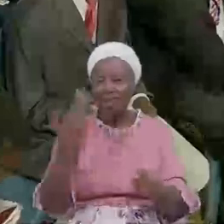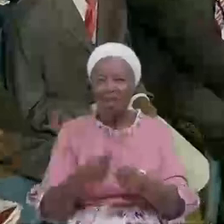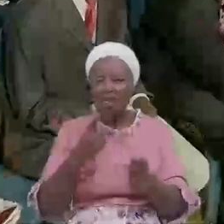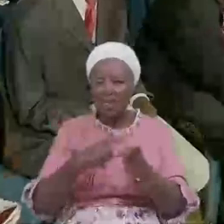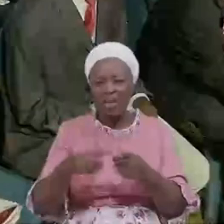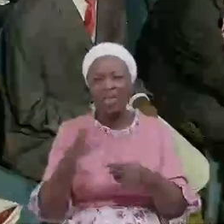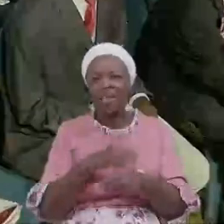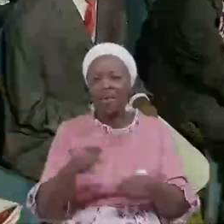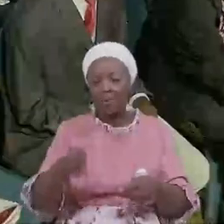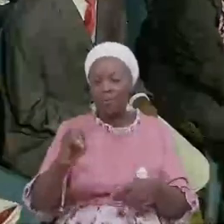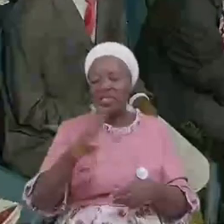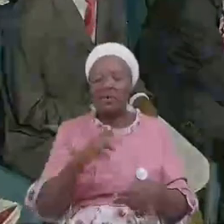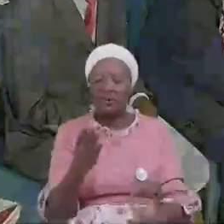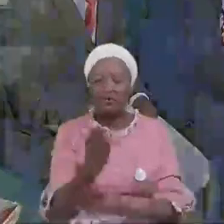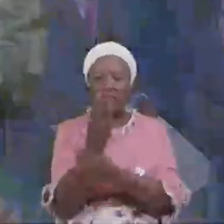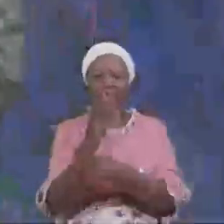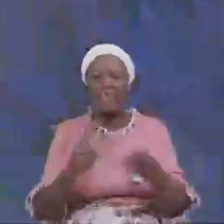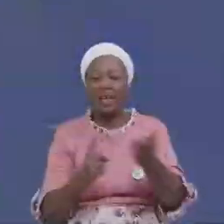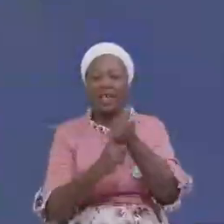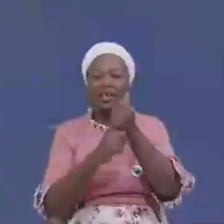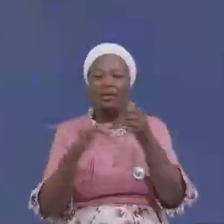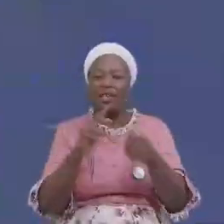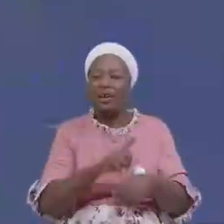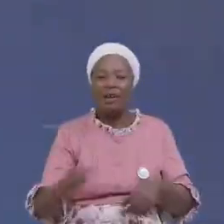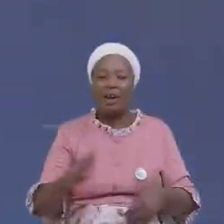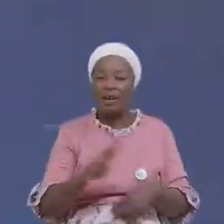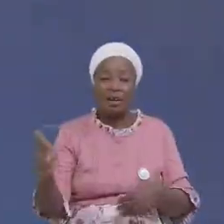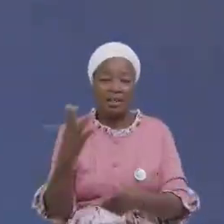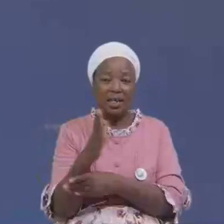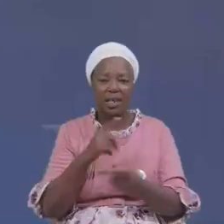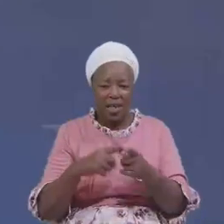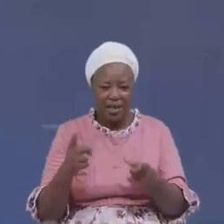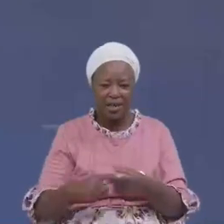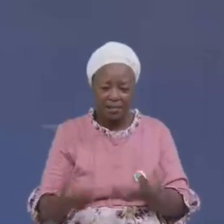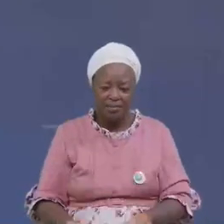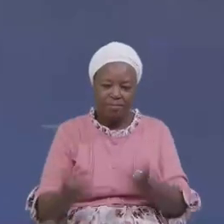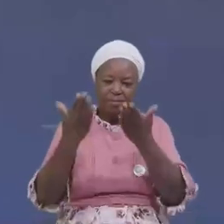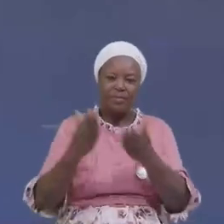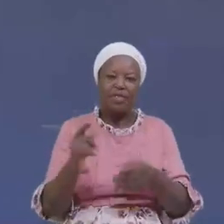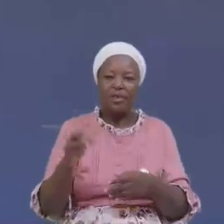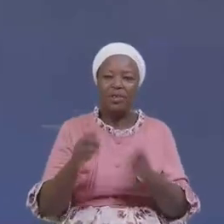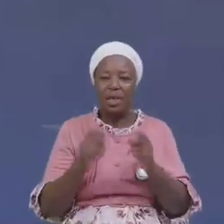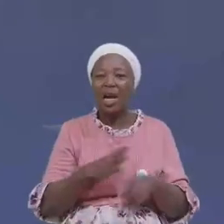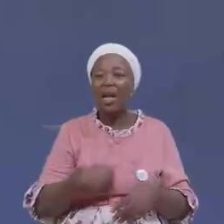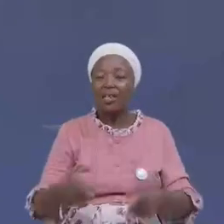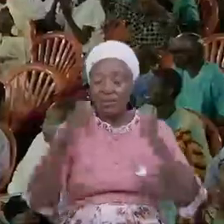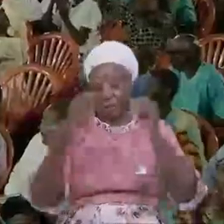Alors, il l'a pris par la main droite et l'a fait lever au même instant. Quelqu'un crie au même